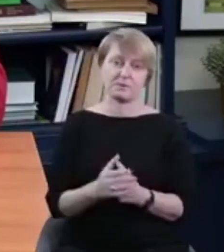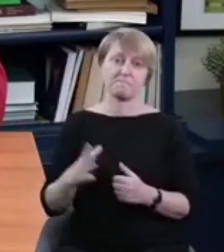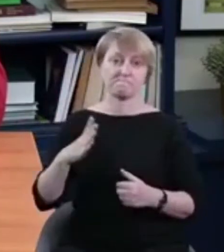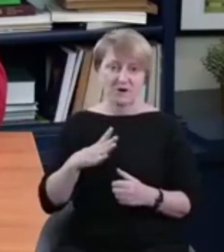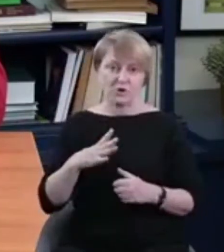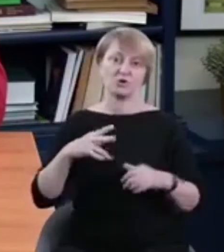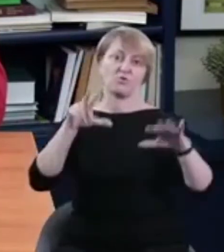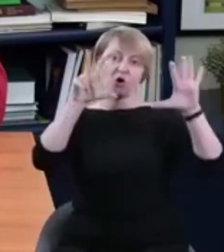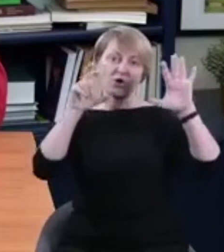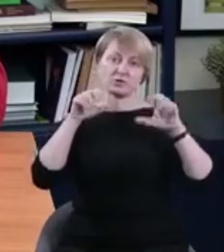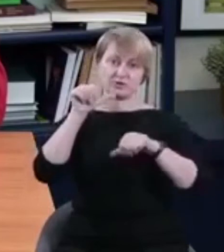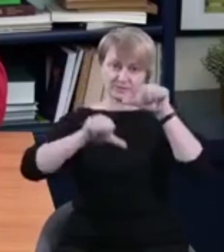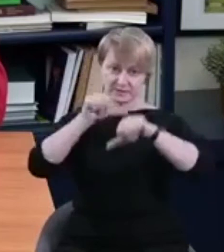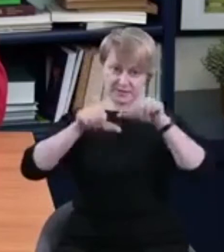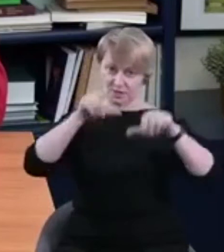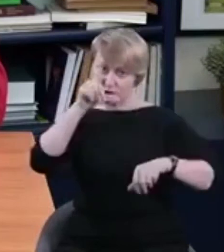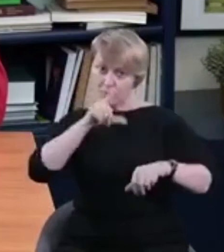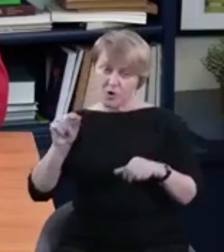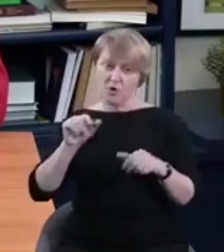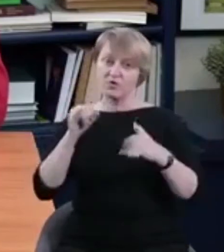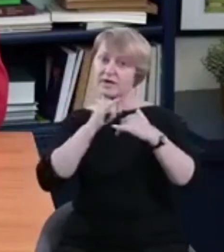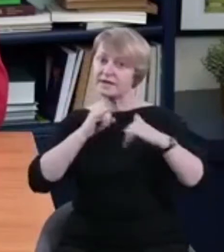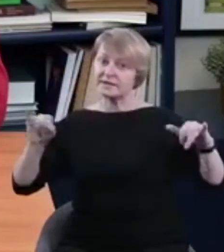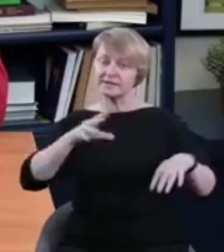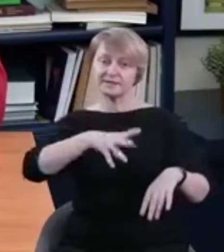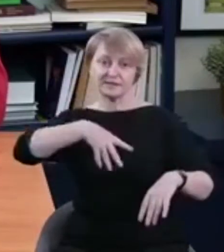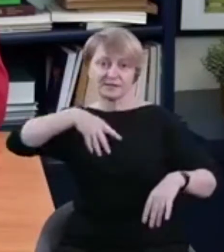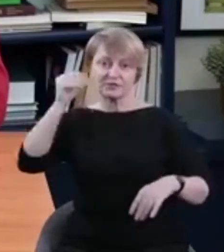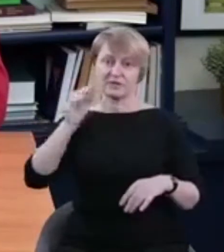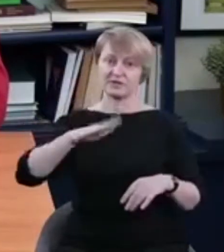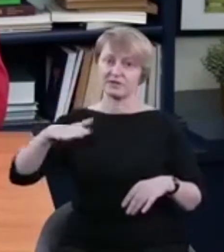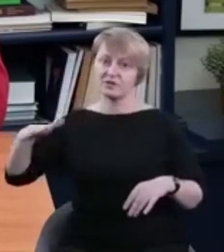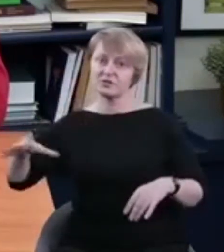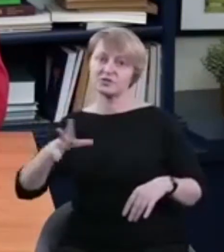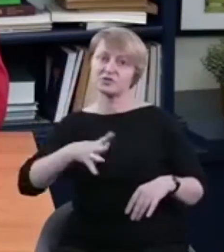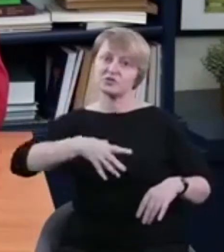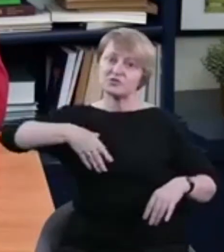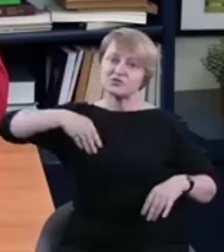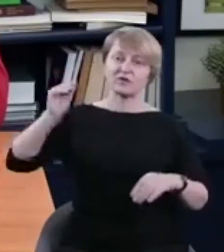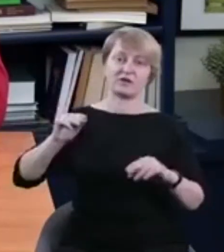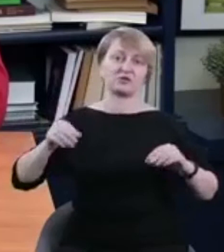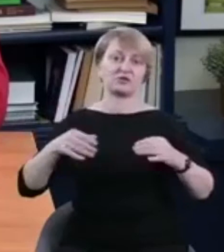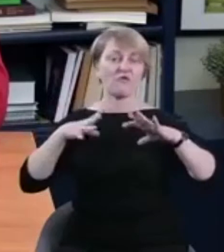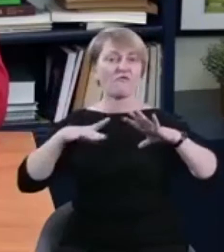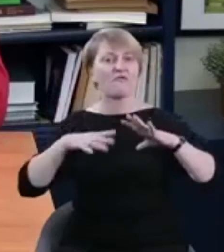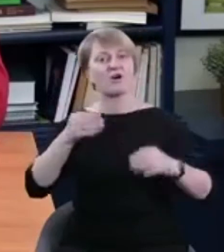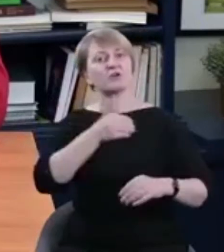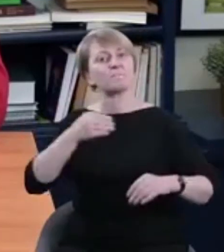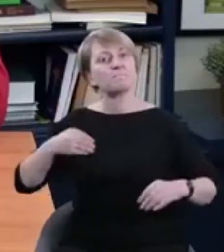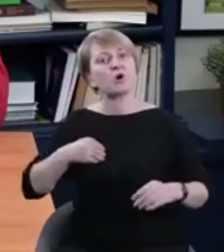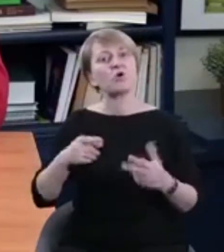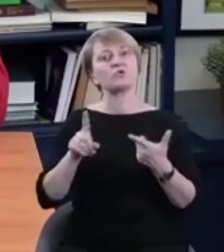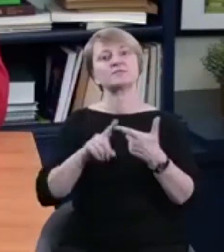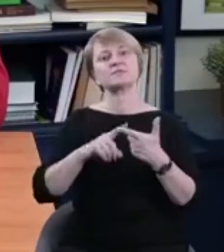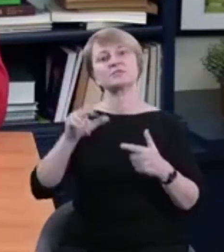lat opola oprócz tego oczywiście obchodzimy wszystkie święta narodowego święto niepodległości trzeciego maja świętowaliśmy również